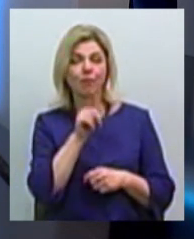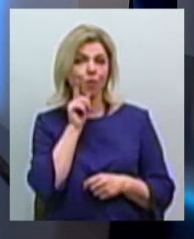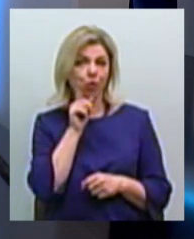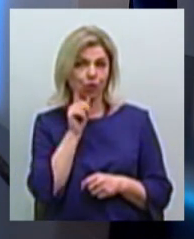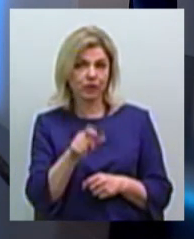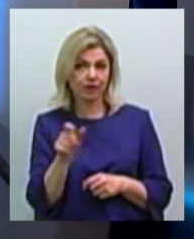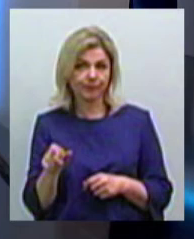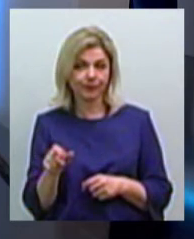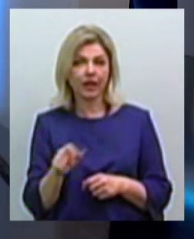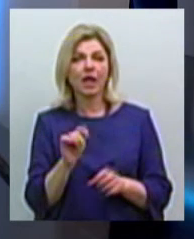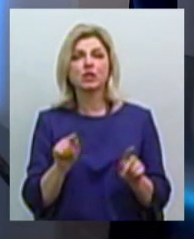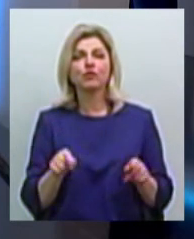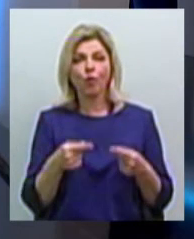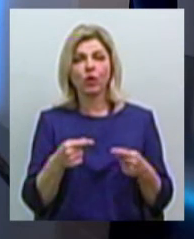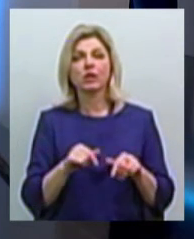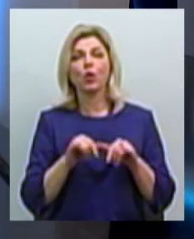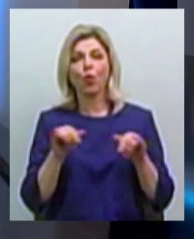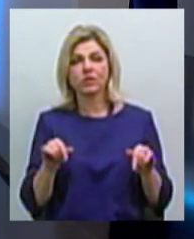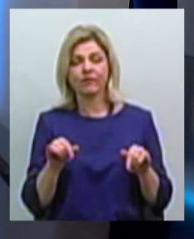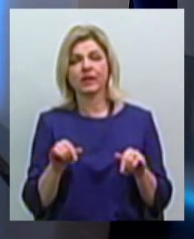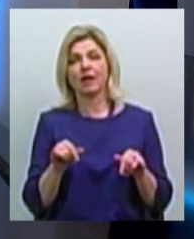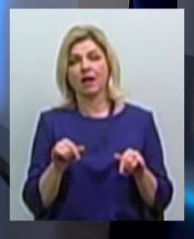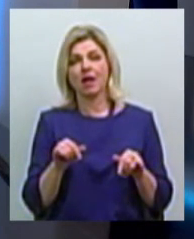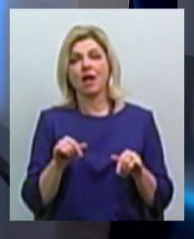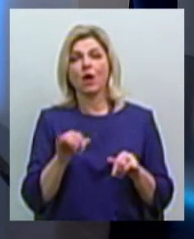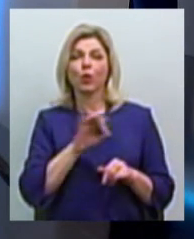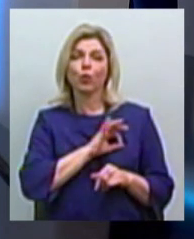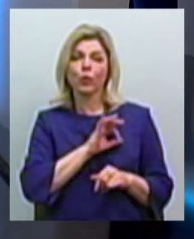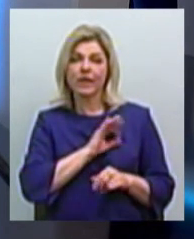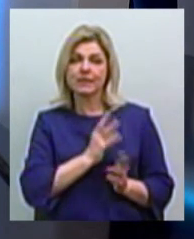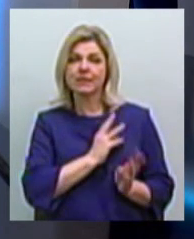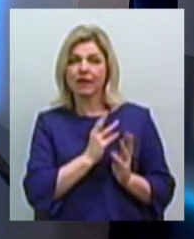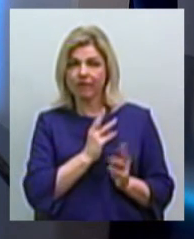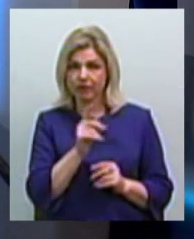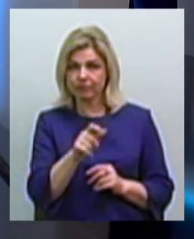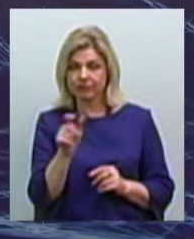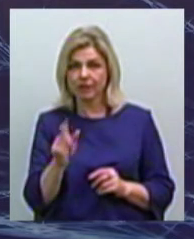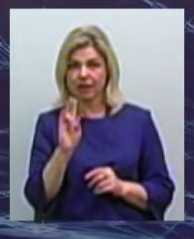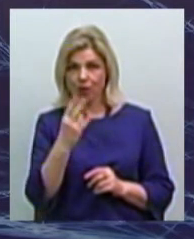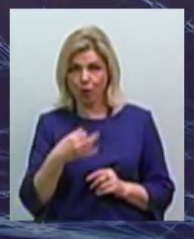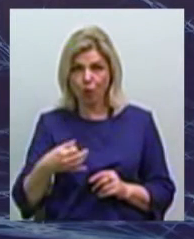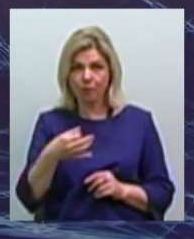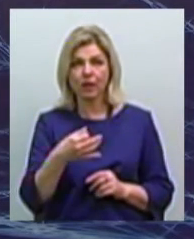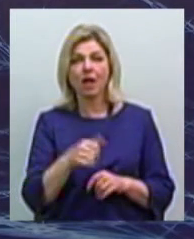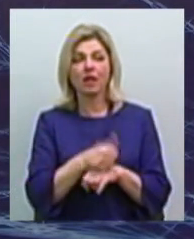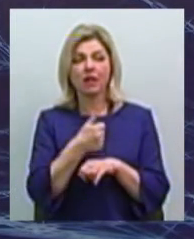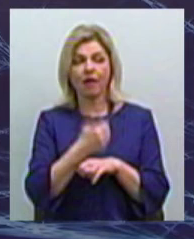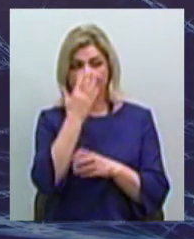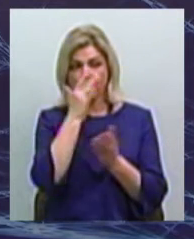є створення і розвиток Інституту пар юристів Миколаївської області. І найголовніша мета його –